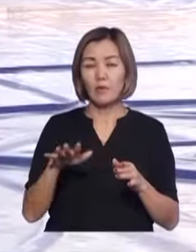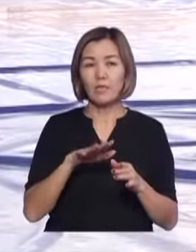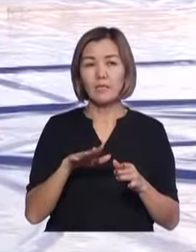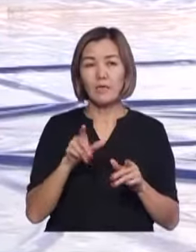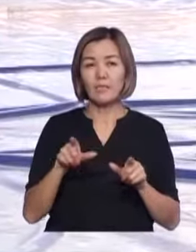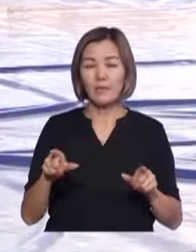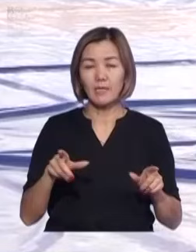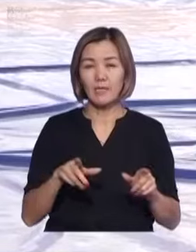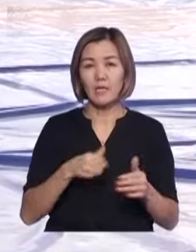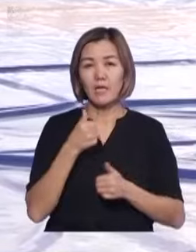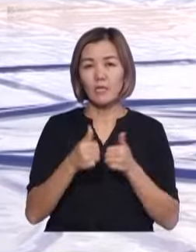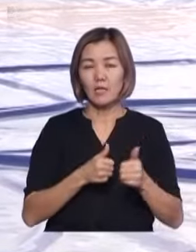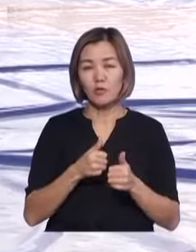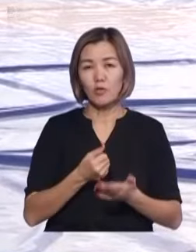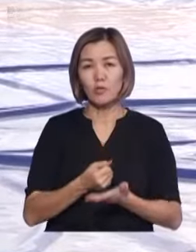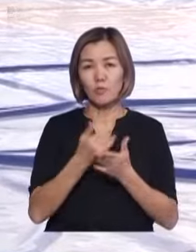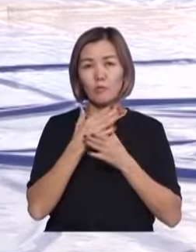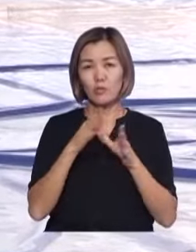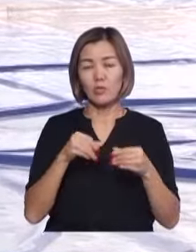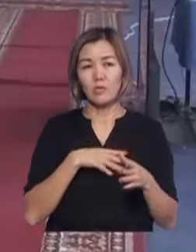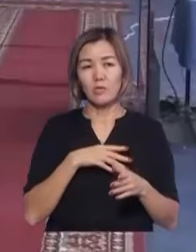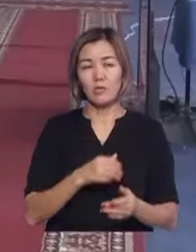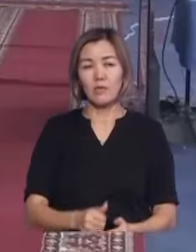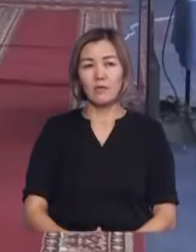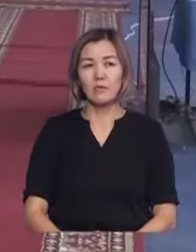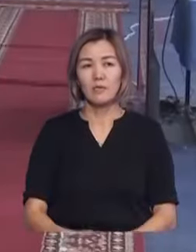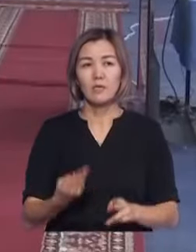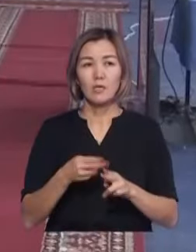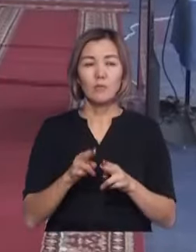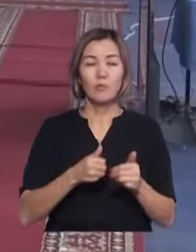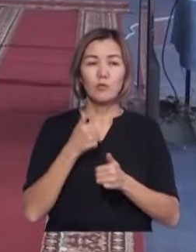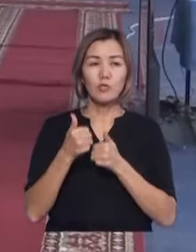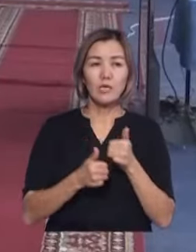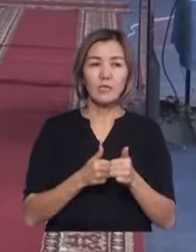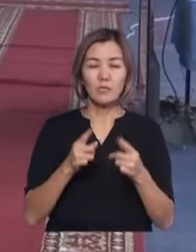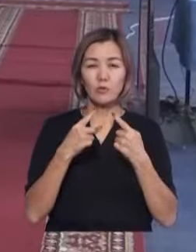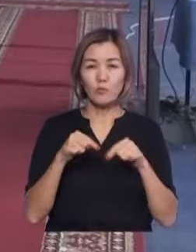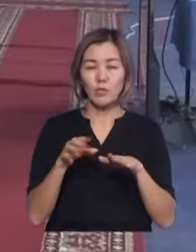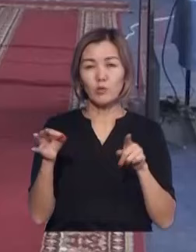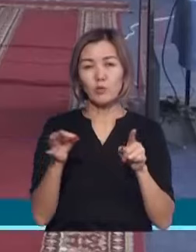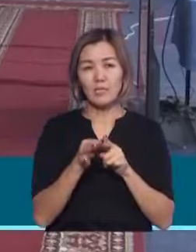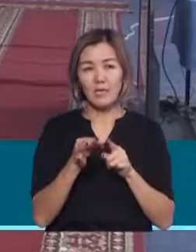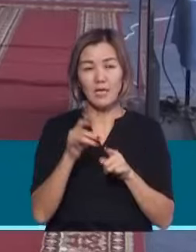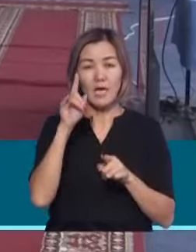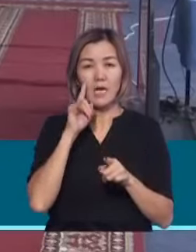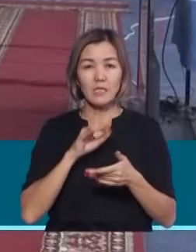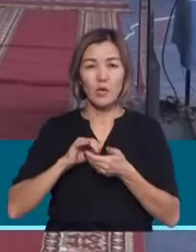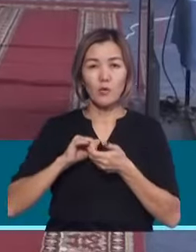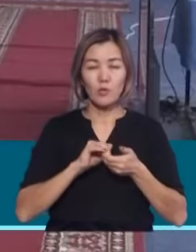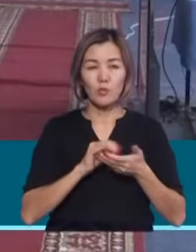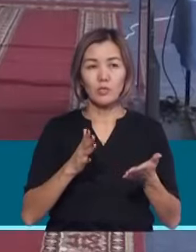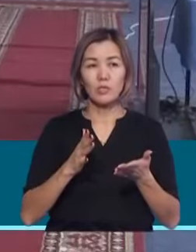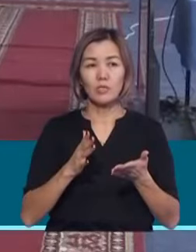азаматтары дәстүрлі додада демеушілік көрсетуде. Бұл енді жарыстың ұйымдастыру мақсаты қазақ күресін,